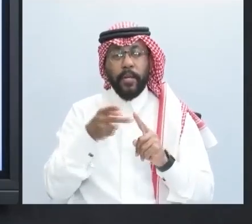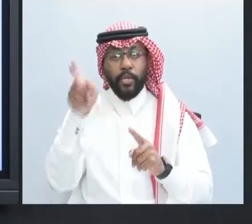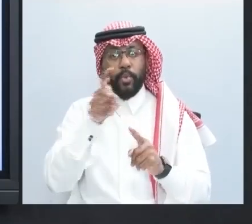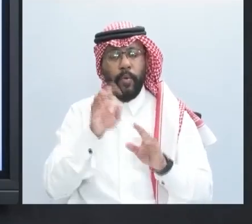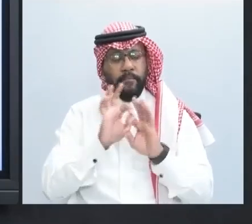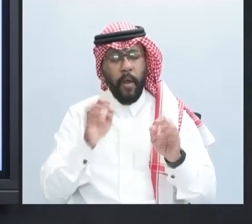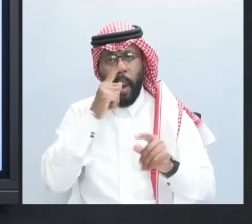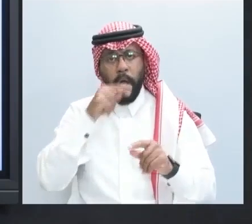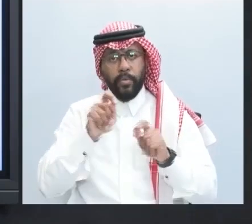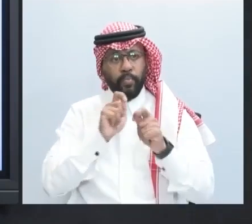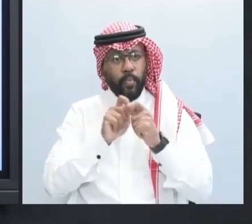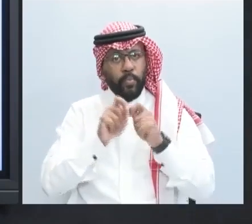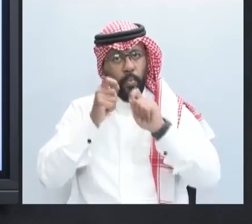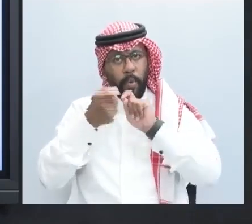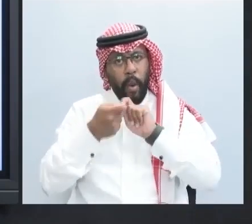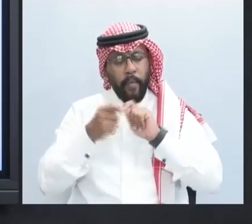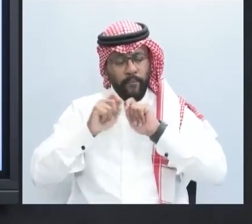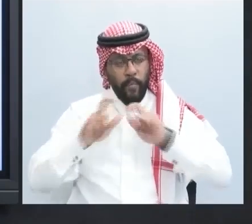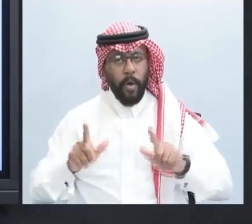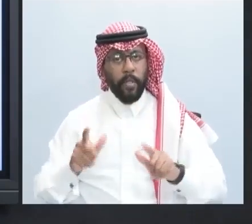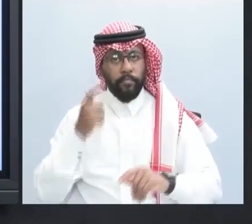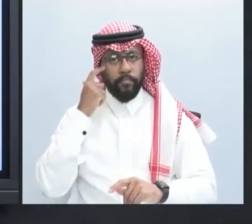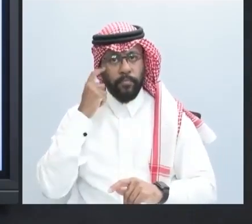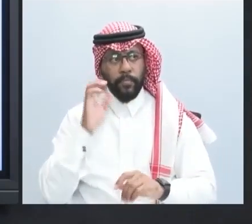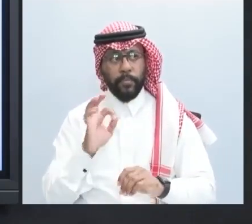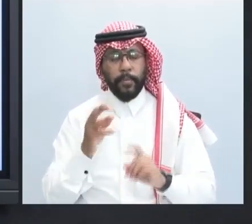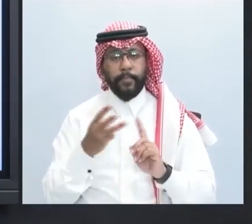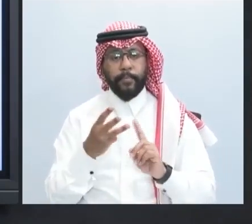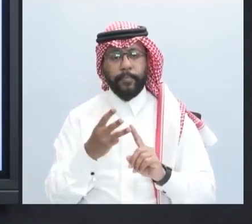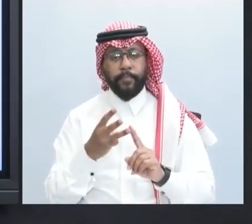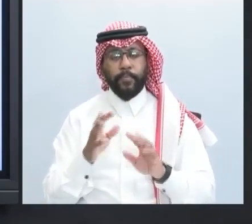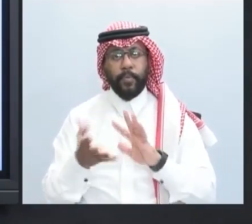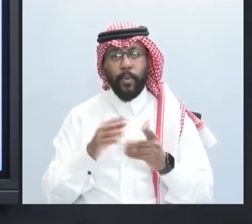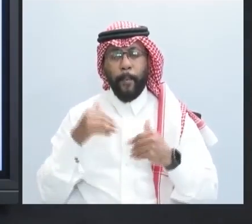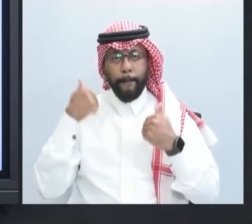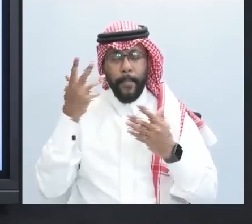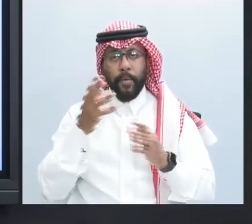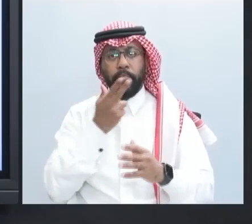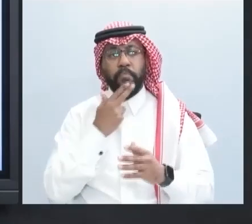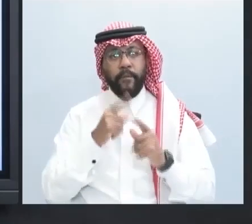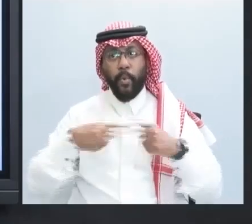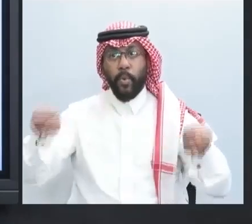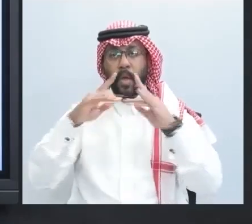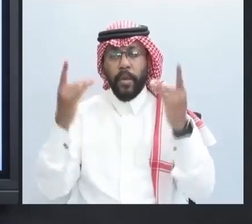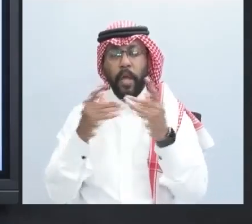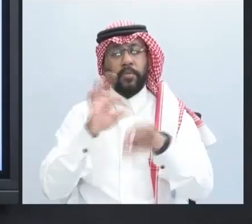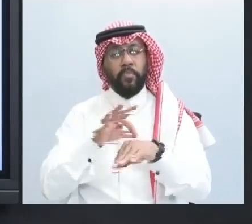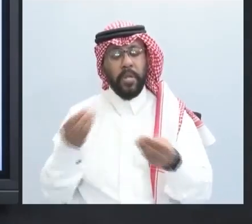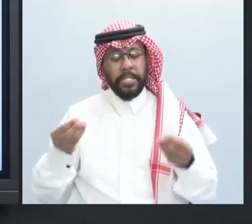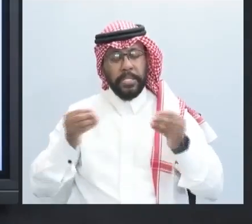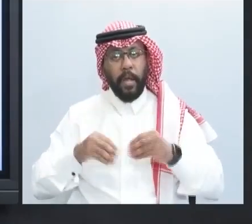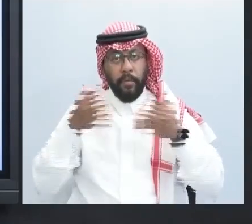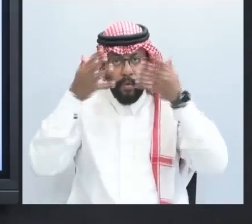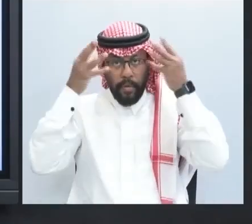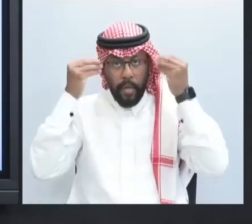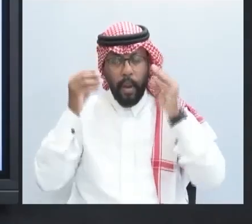الاستشهاد مثلا وايضا ما تعلمته مطابقه الكلام المقتضى الحال وحسب حال السامعين وذلك وكانك تذكر ايضا